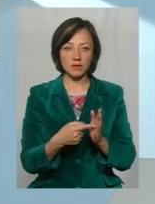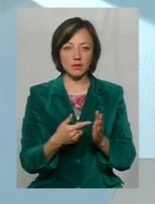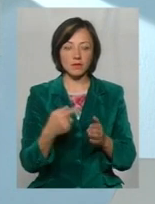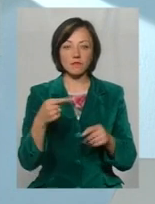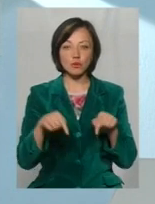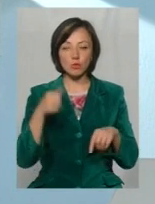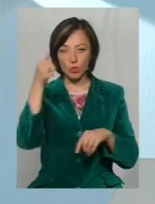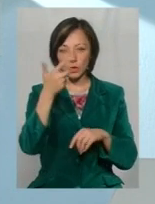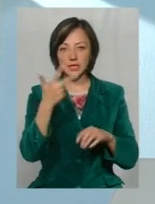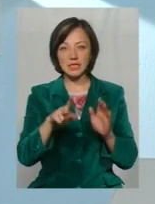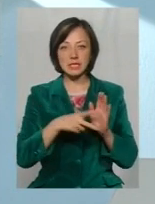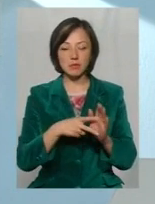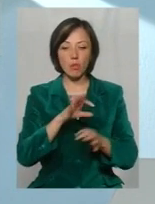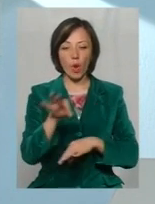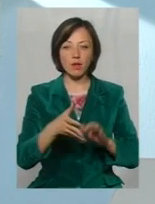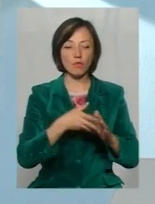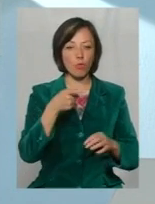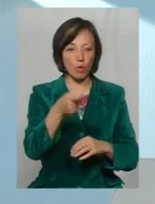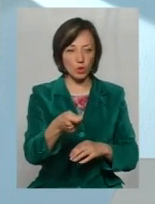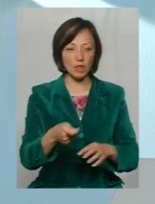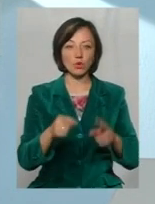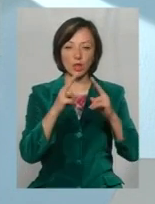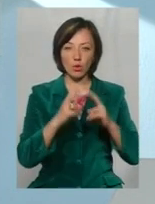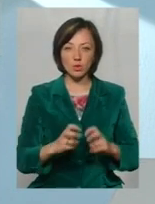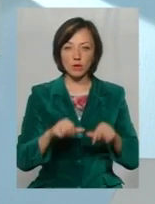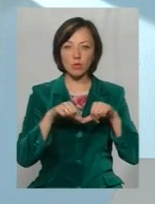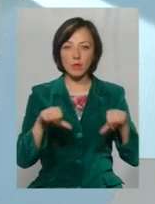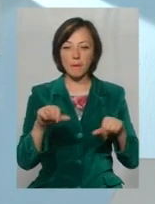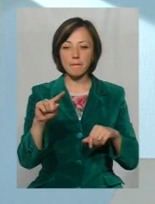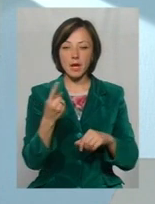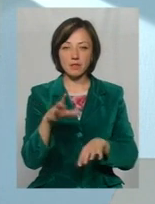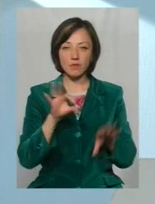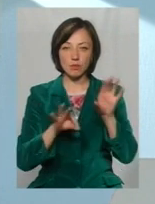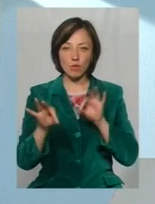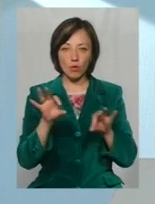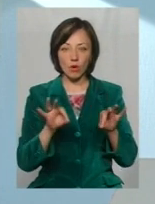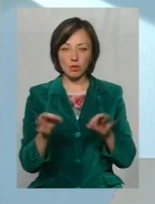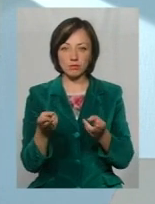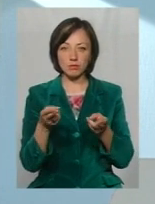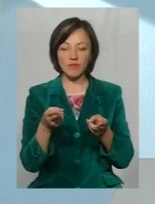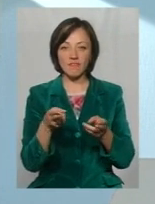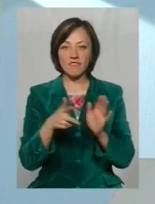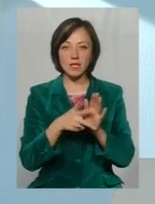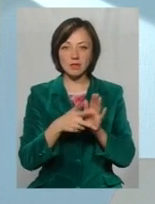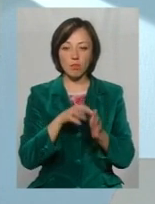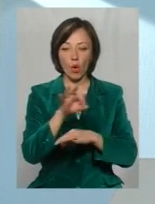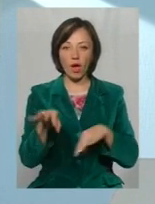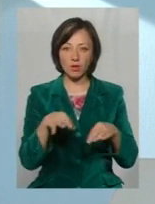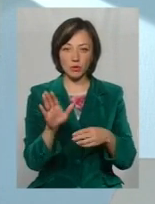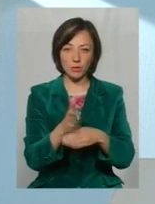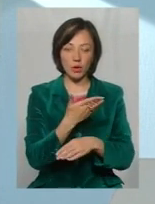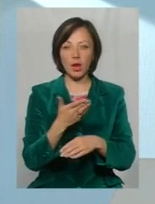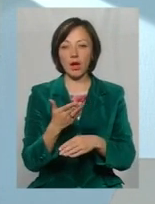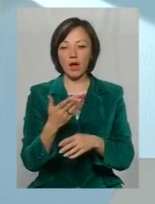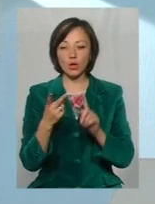році 37 проєктів було подано на розгляд комісії. В першому відборі відсіялися 8 проєктів, і за